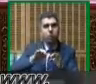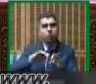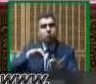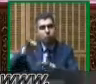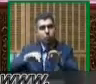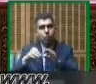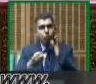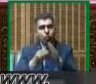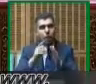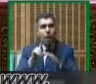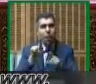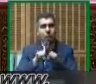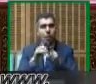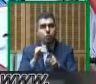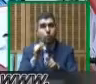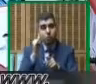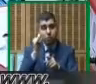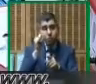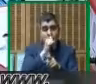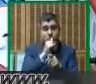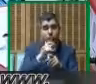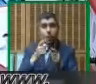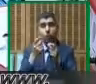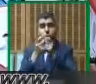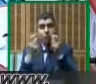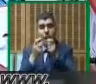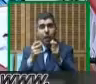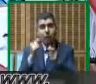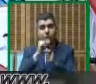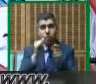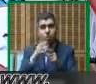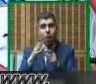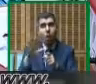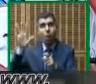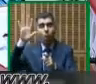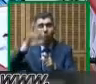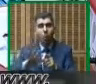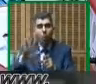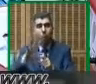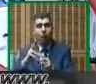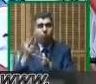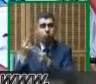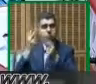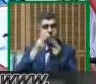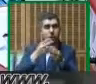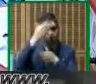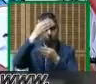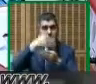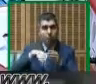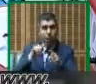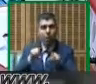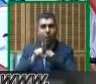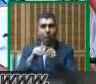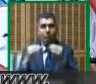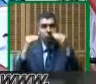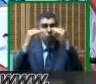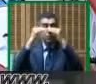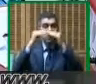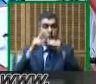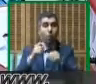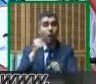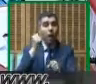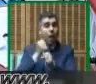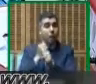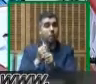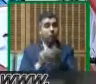خاصه على مستوى الانتاج الداخلي وبعض شركات الانتاج على المستوى الخارجي، لكن لغايه اليوم لم نصل الى المستوى المطلوب رغم